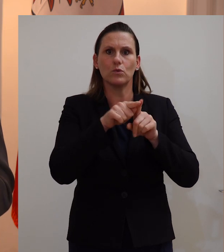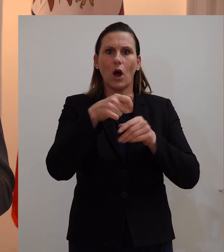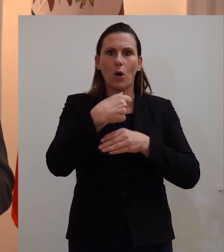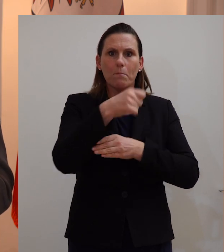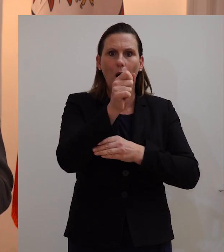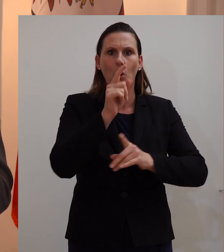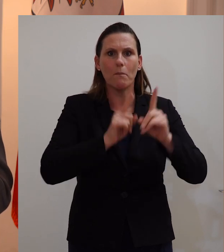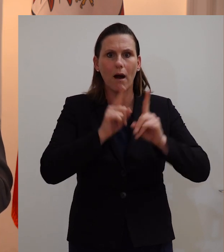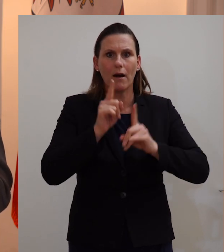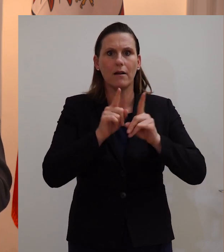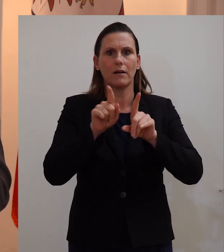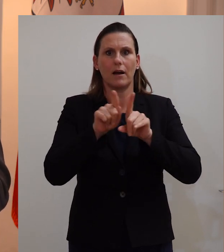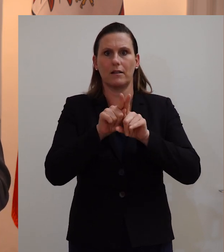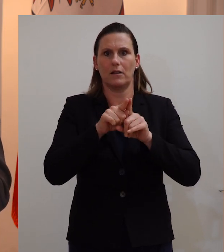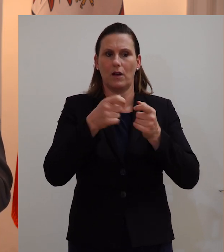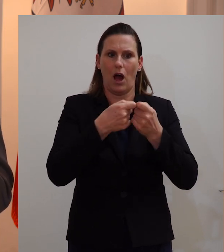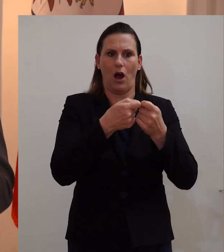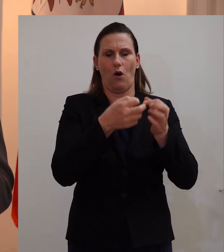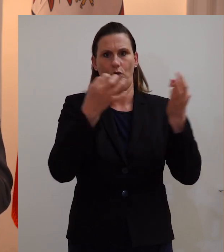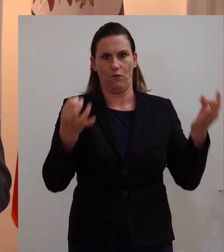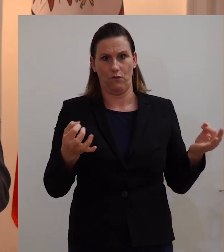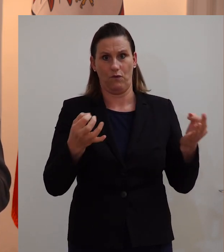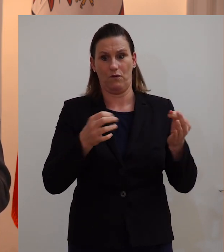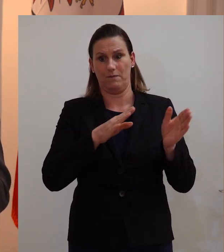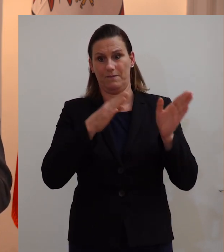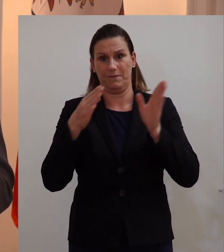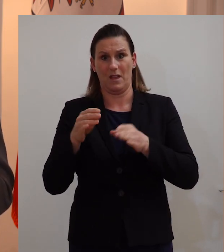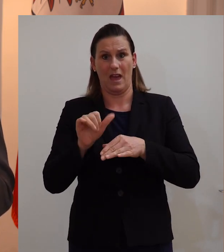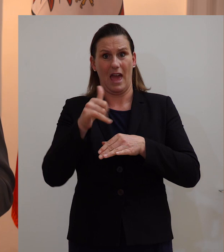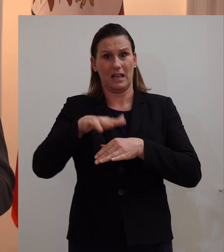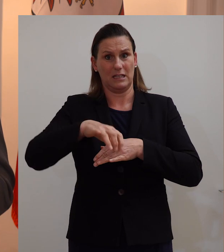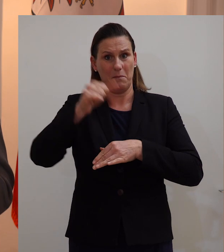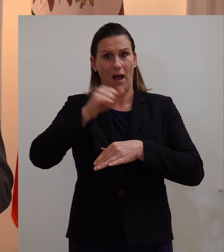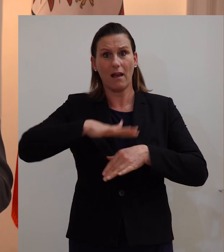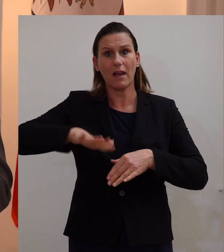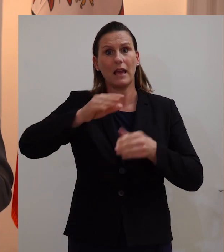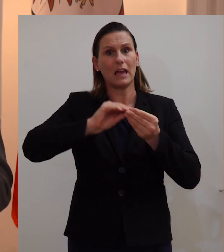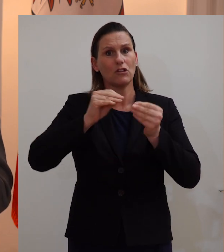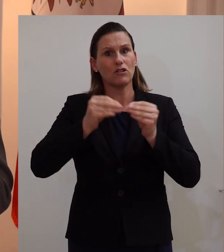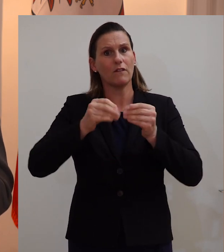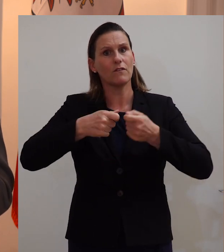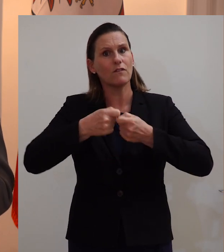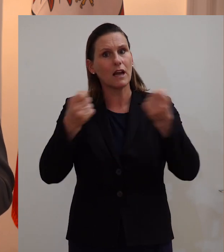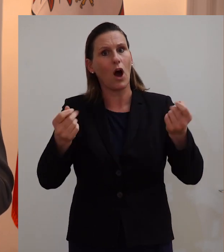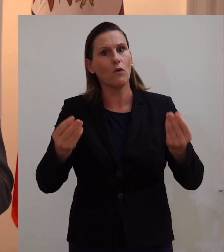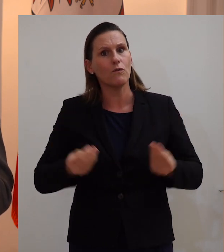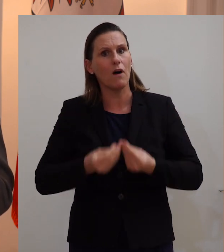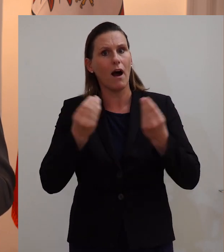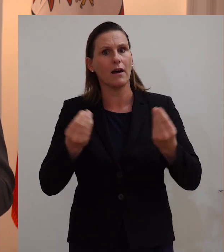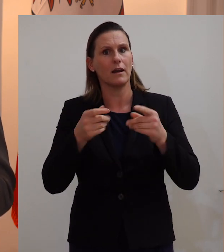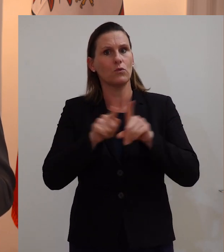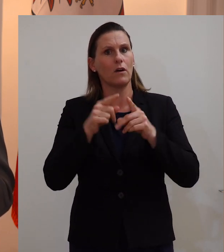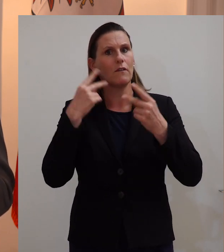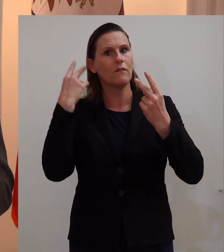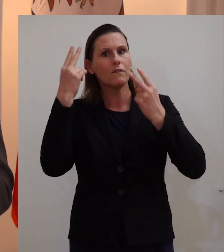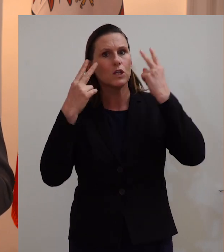und Gartenmärkte wieder geöffnet. Ab 1. Mai sollen alle Geschäfte für den Verkauf von Waren